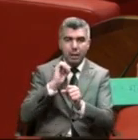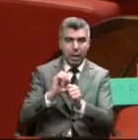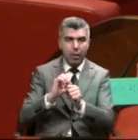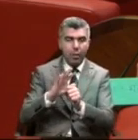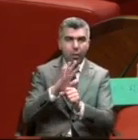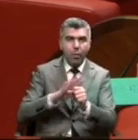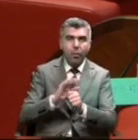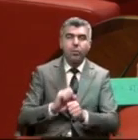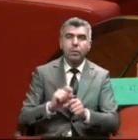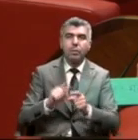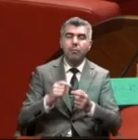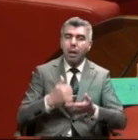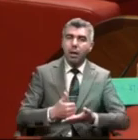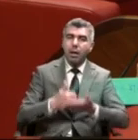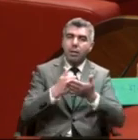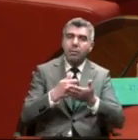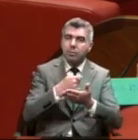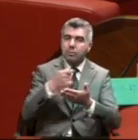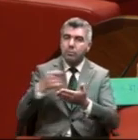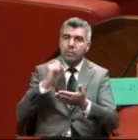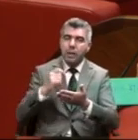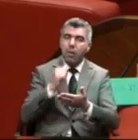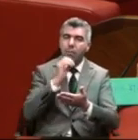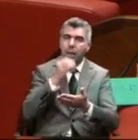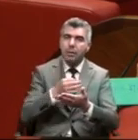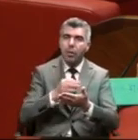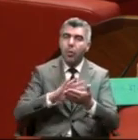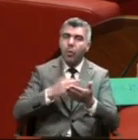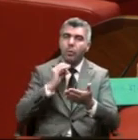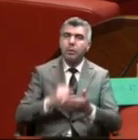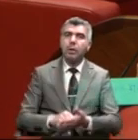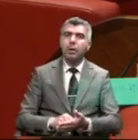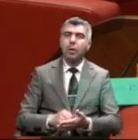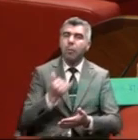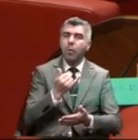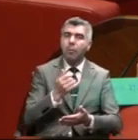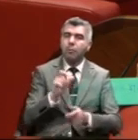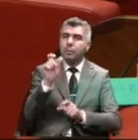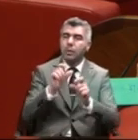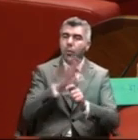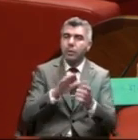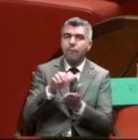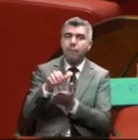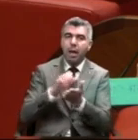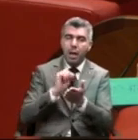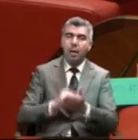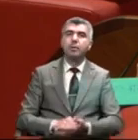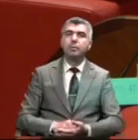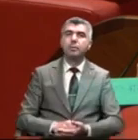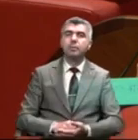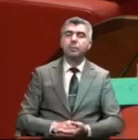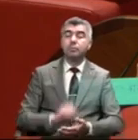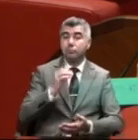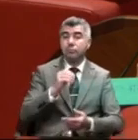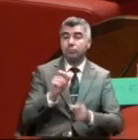باش تنضمنوا التوزيع نتاعها والوصول نتاعها في احسن الظروف لمختلف الفلاحين وكما قلت خاصه